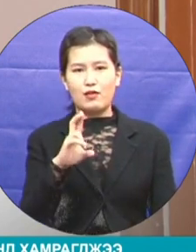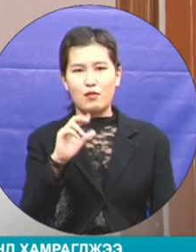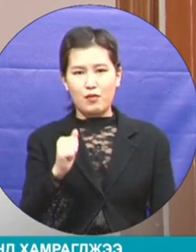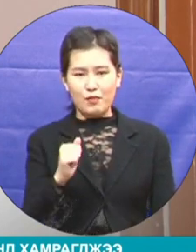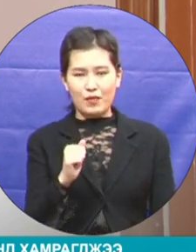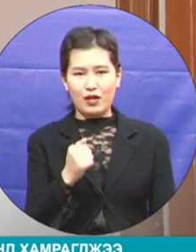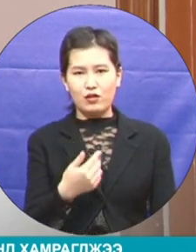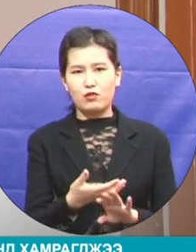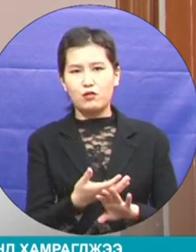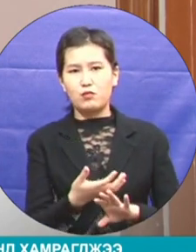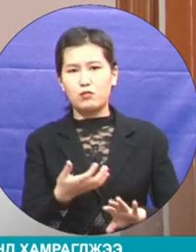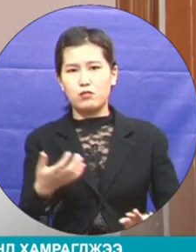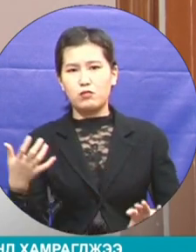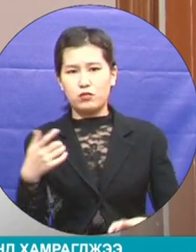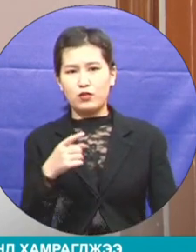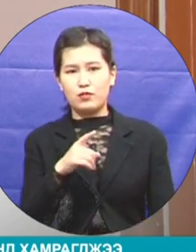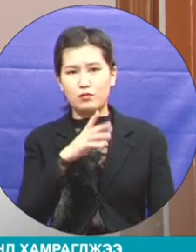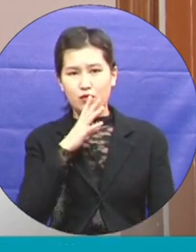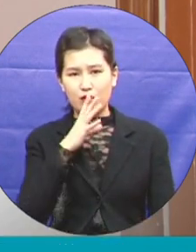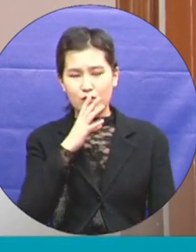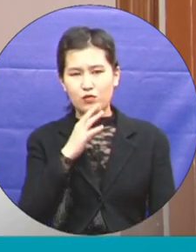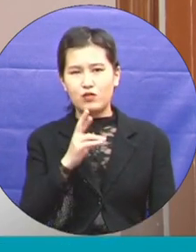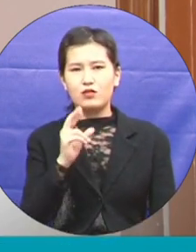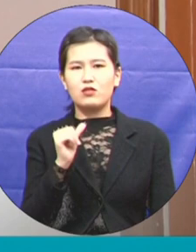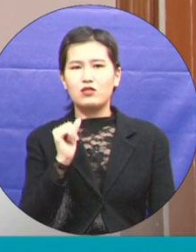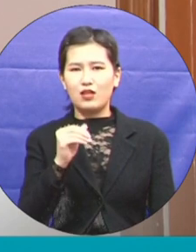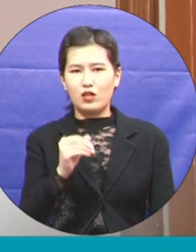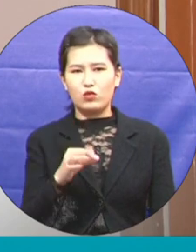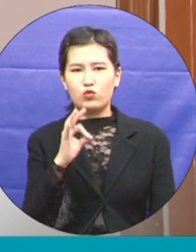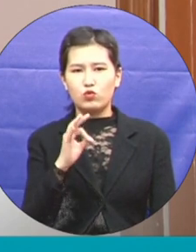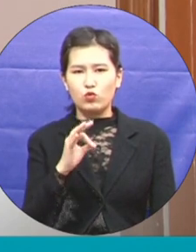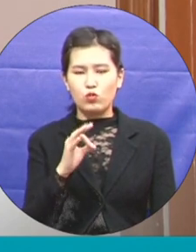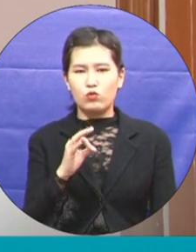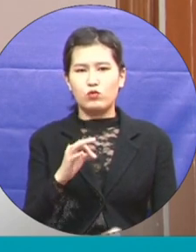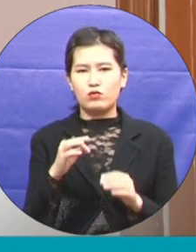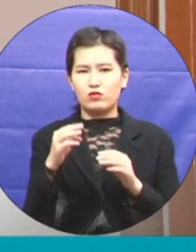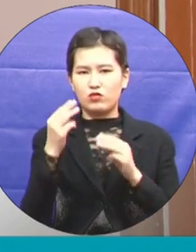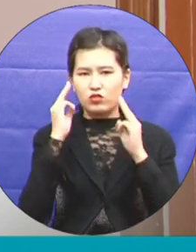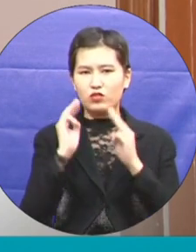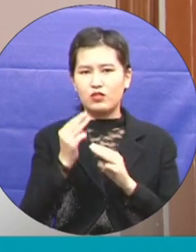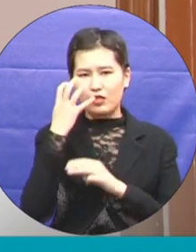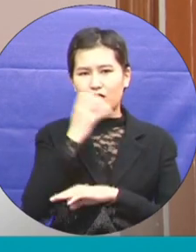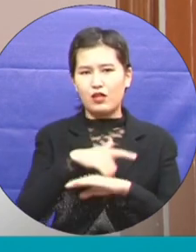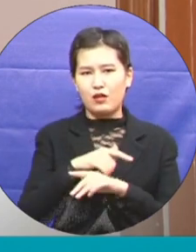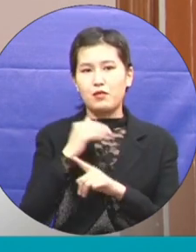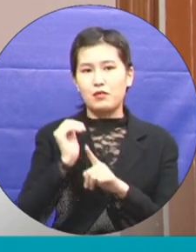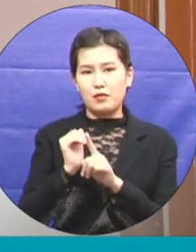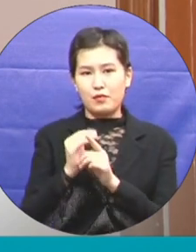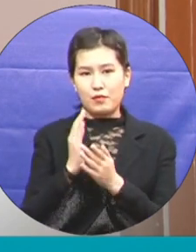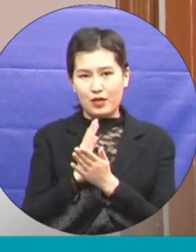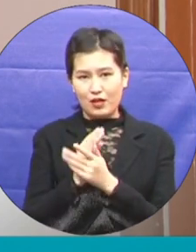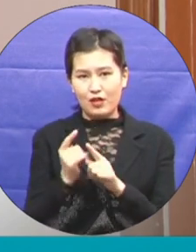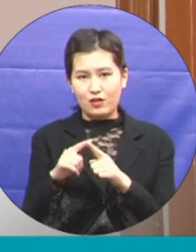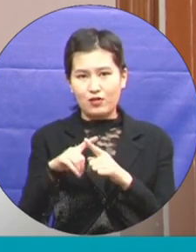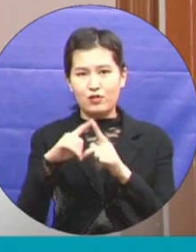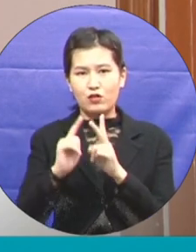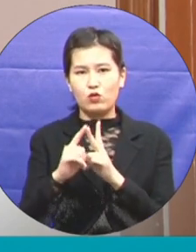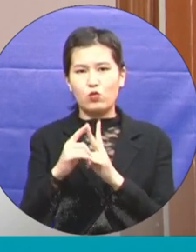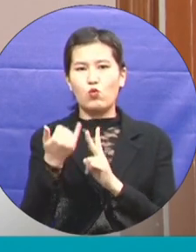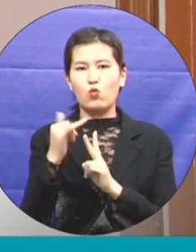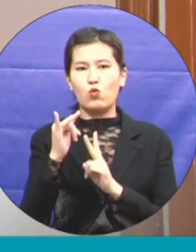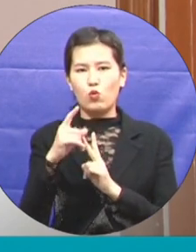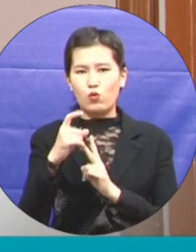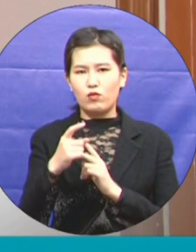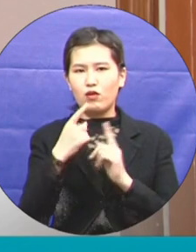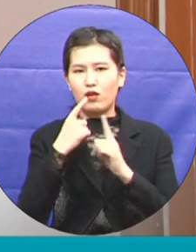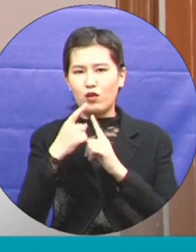аа. Ийм байдлыг бол одоо бид хүний мөр одоо шийдвэрс гарахыг бол засгийн газараас бол шаардаж байгаа. Цаашлаад энэ улс орлаас бол одоо энэ хуулийг өөрчлөх